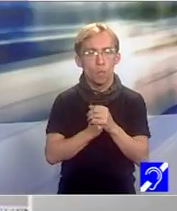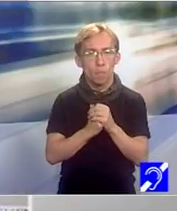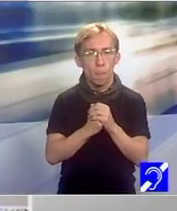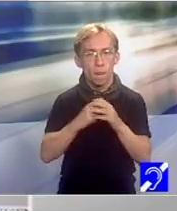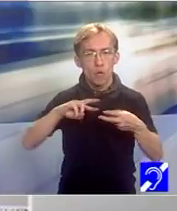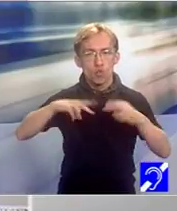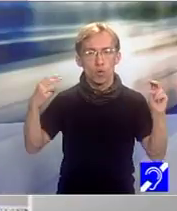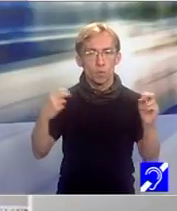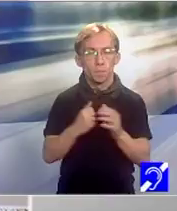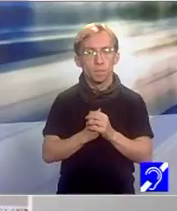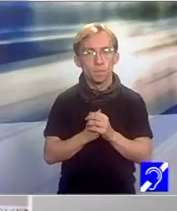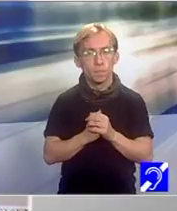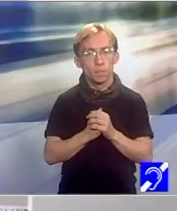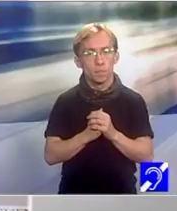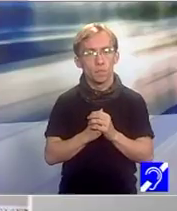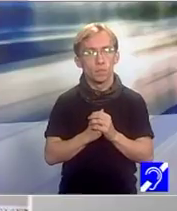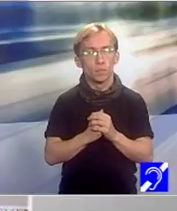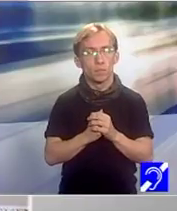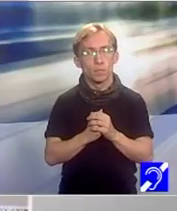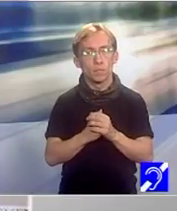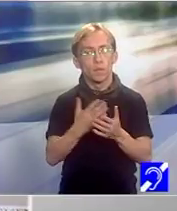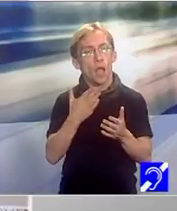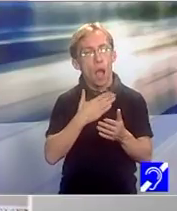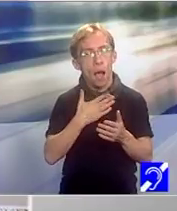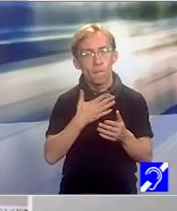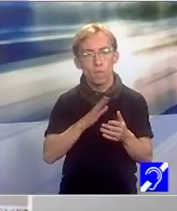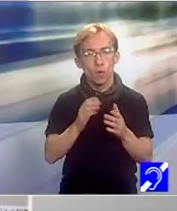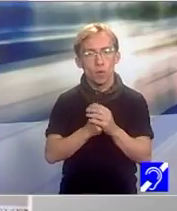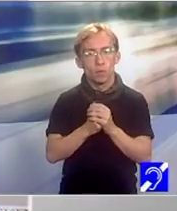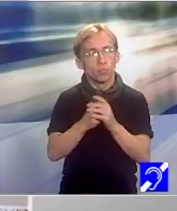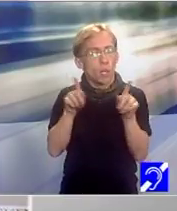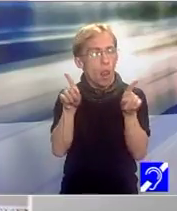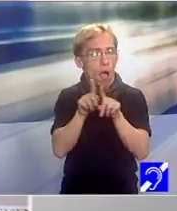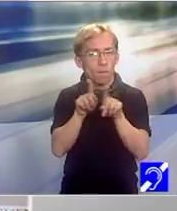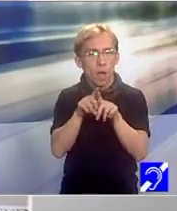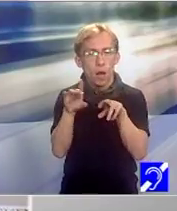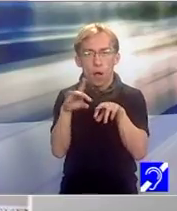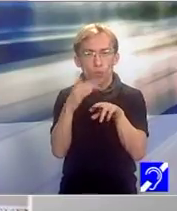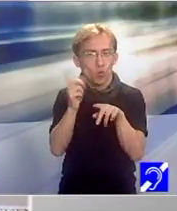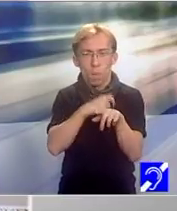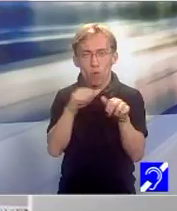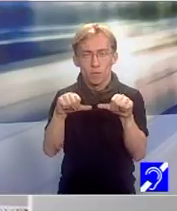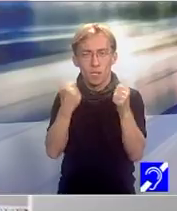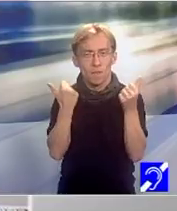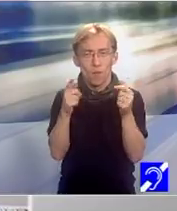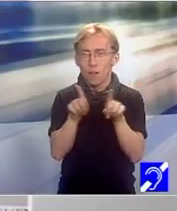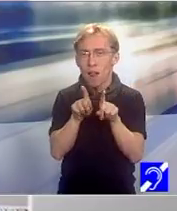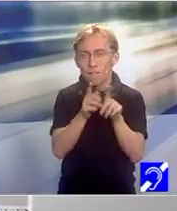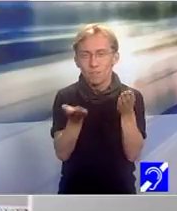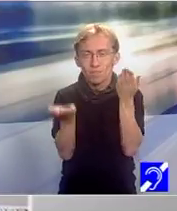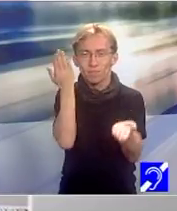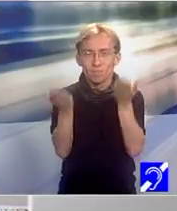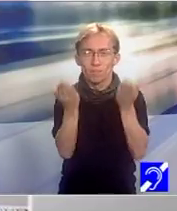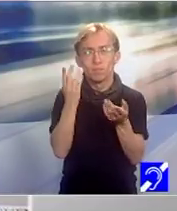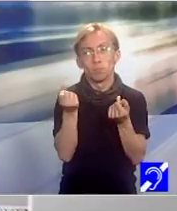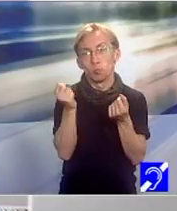cu mastocitoza. Am convenit că este ca o căsnicie, nu pot să divorțez. Ca atare, eu zic că trebuie să ne înțelegem